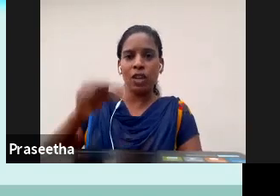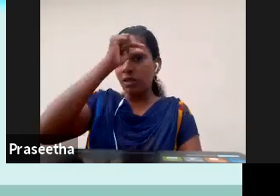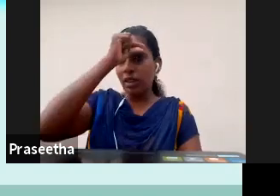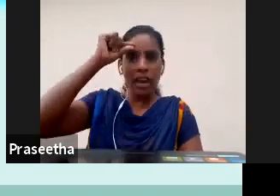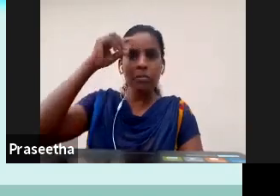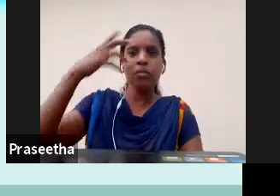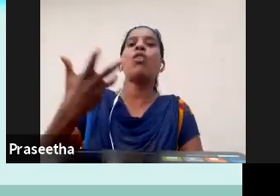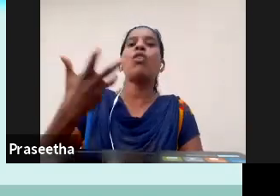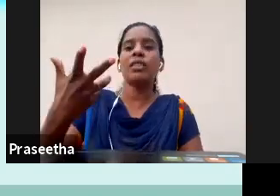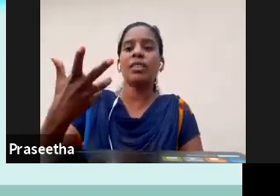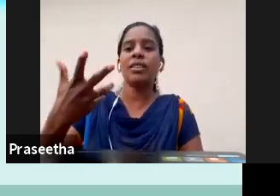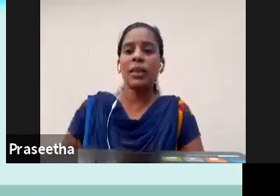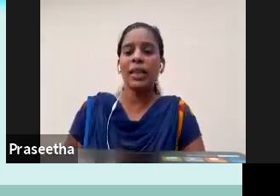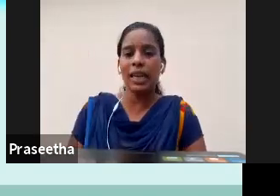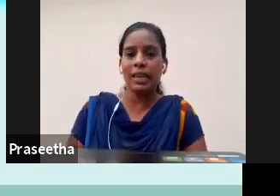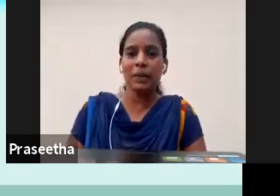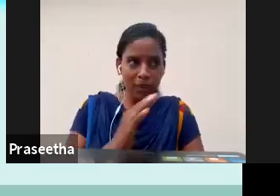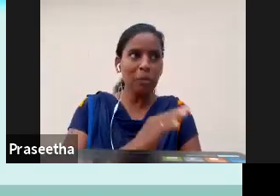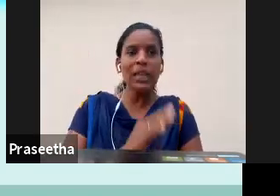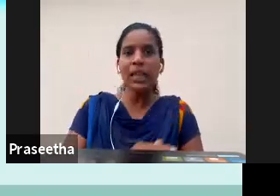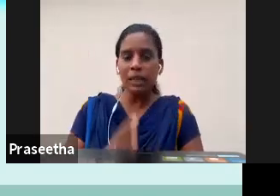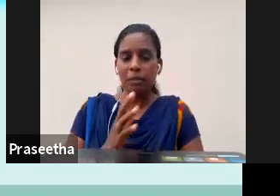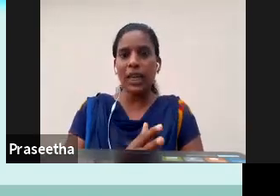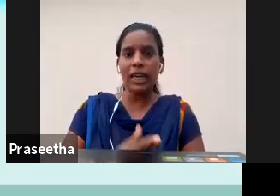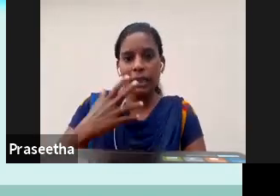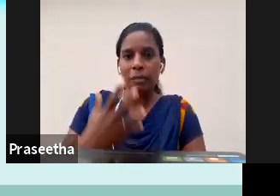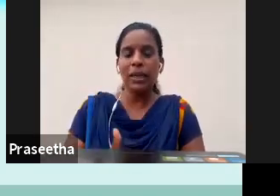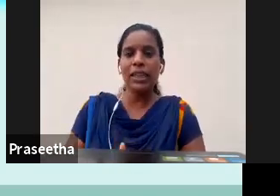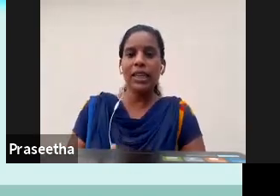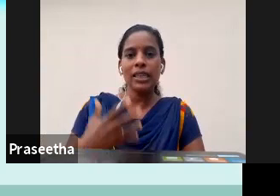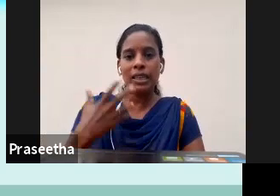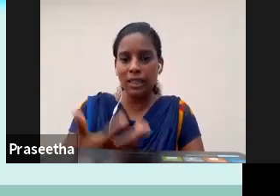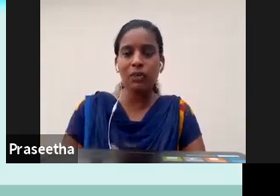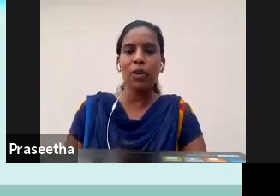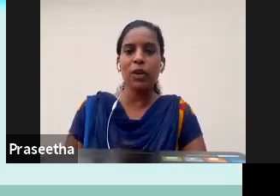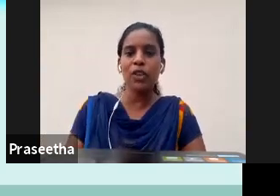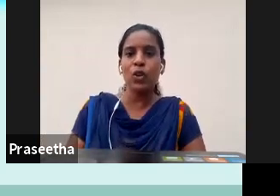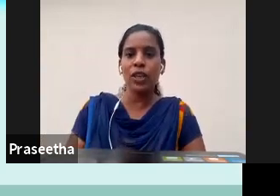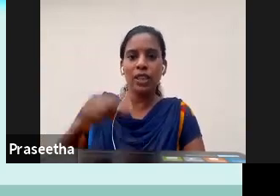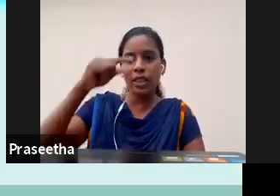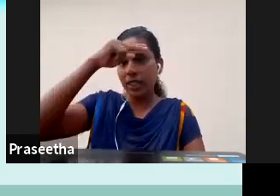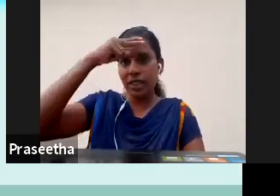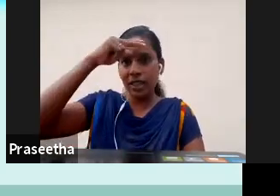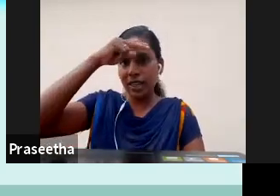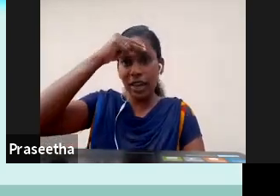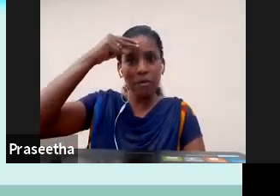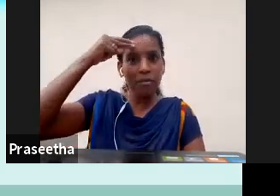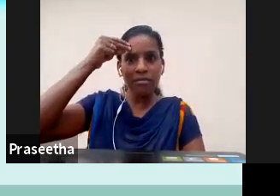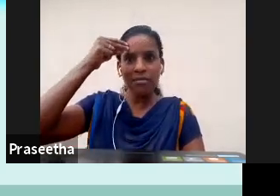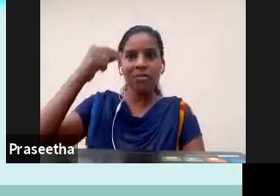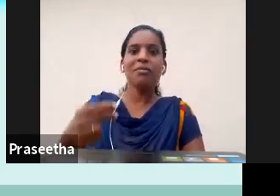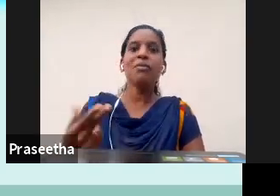എന്ന് ചോദിക്കും, നെയിം വാട്ട്, അതാണ് നമ്മുടെ നാട്ടില്, നമ്മുടെ കേരളത്തില്, നമ്മുടെ ഇന്ത്യയില് ഡെഫ് കമ്മ്യൂണിറ്റി ചോദിക്കുന്നത്